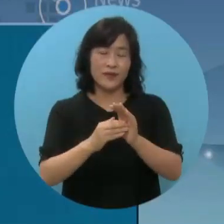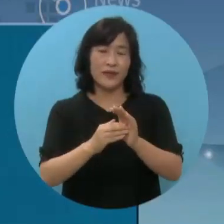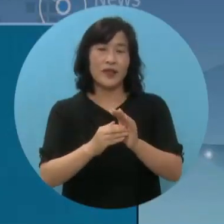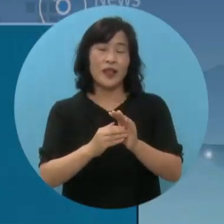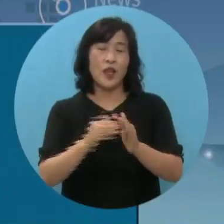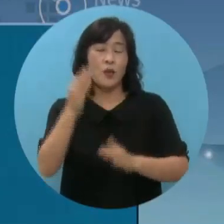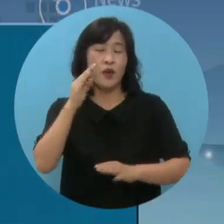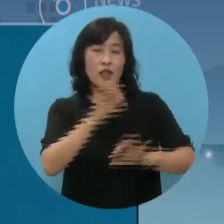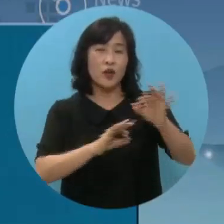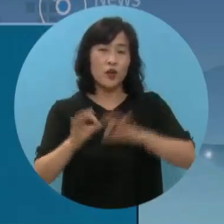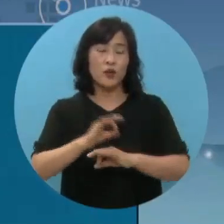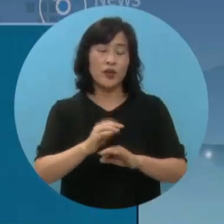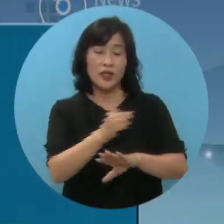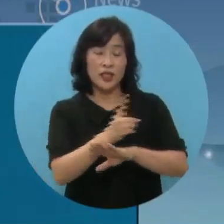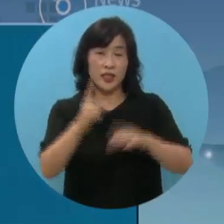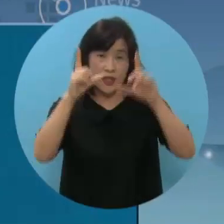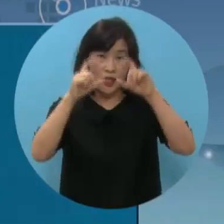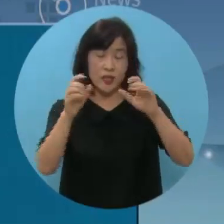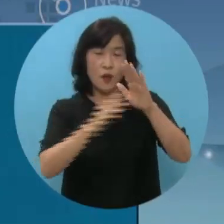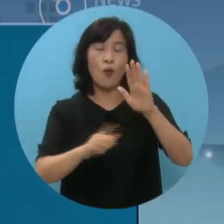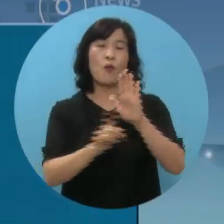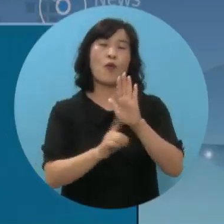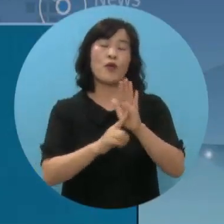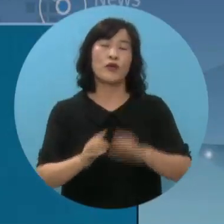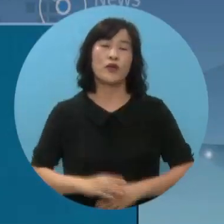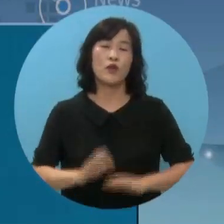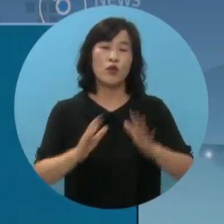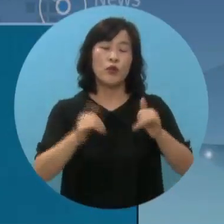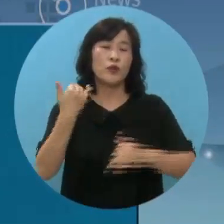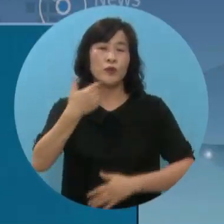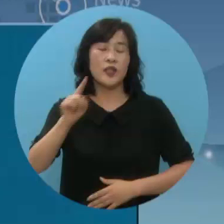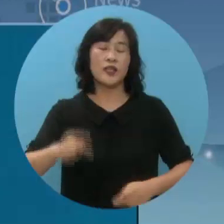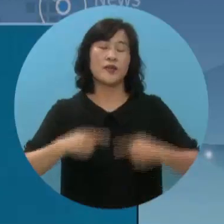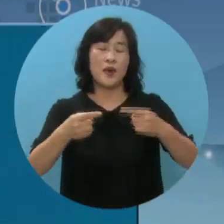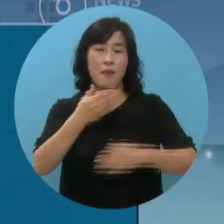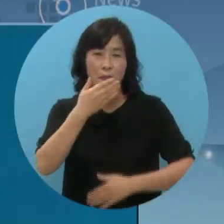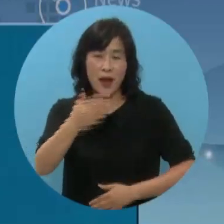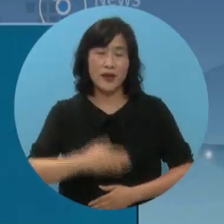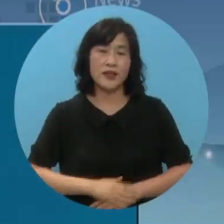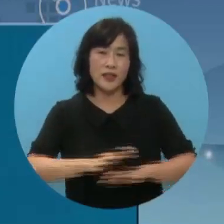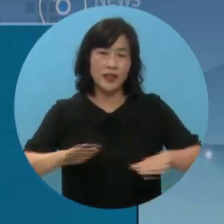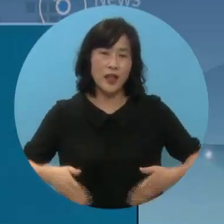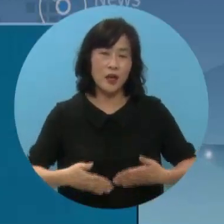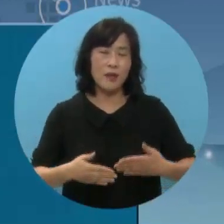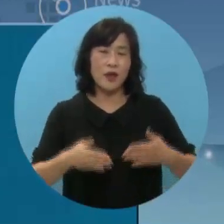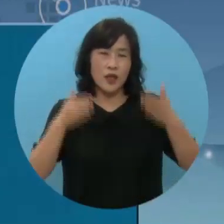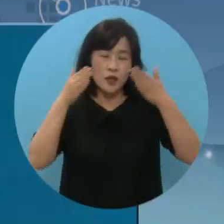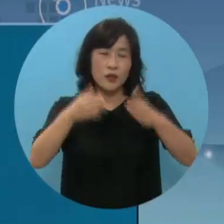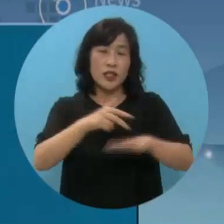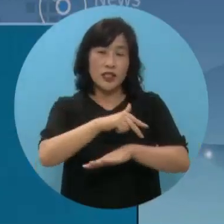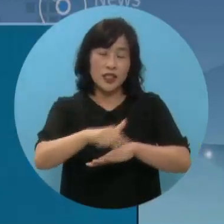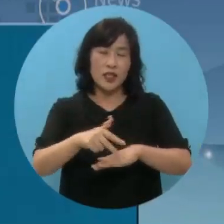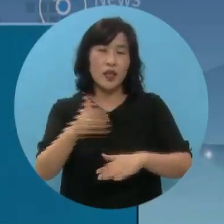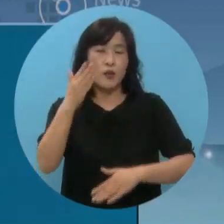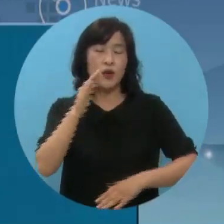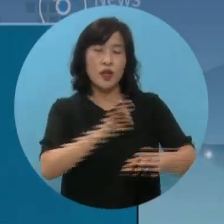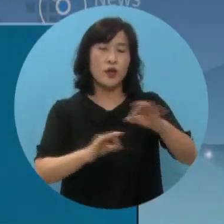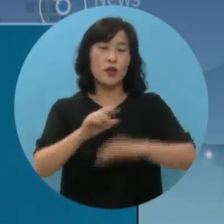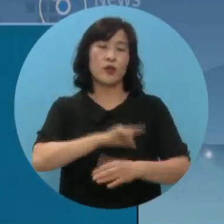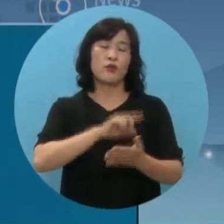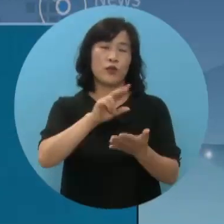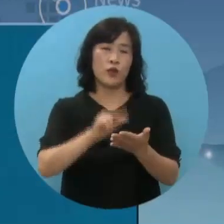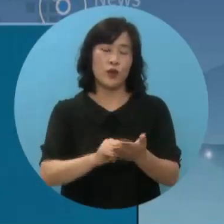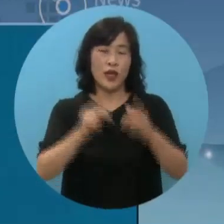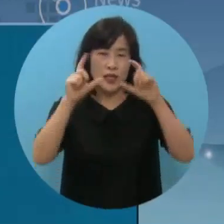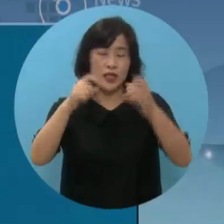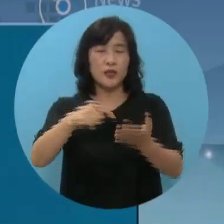21일까지 블루이코노미 디지털 사진을 공모합니다. 국민 누구나 참여할 수 있고 전남의 역점 시책인